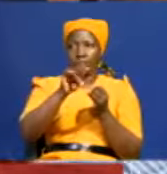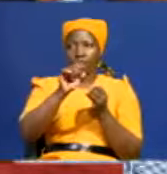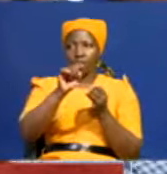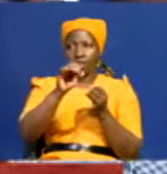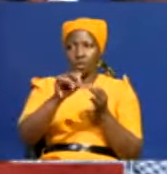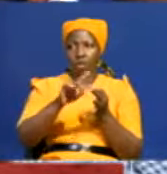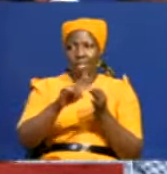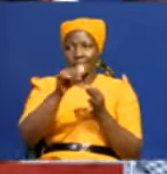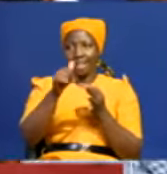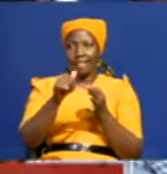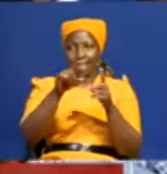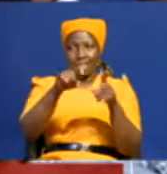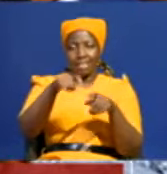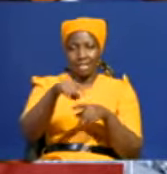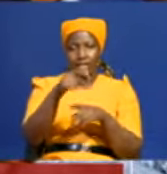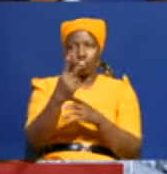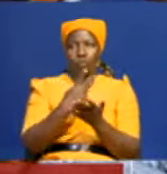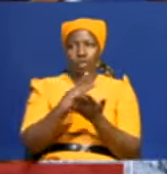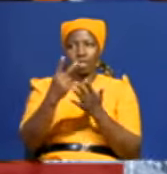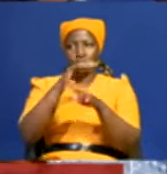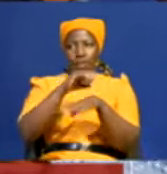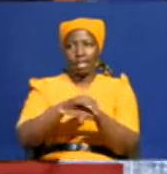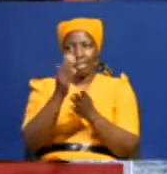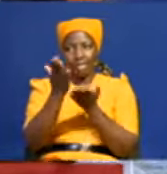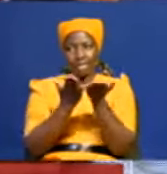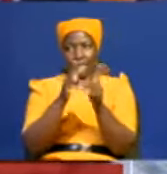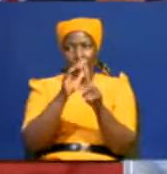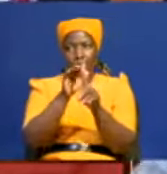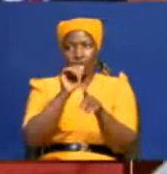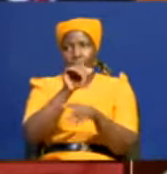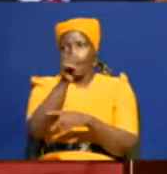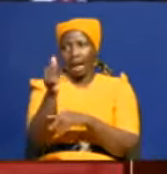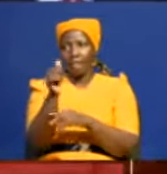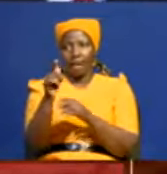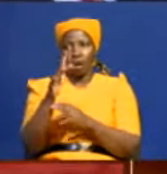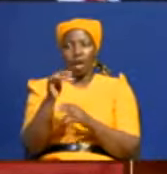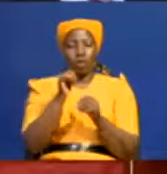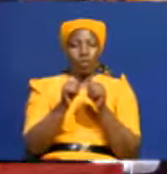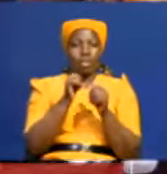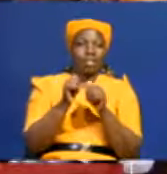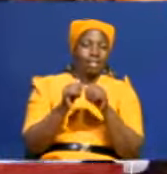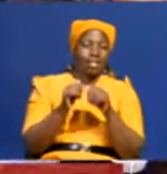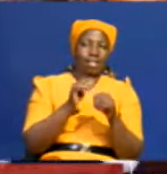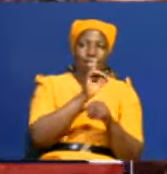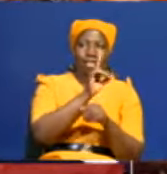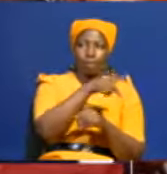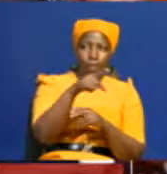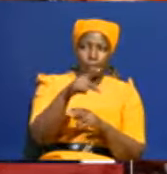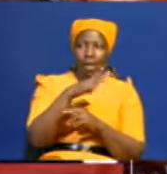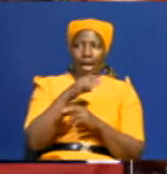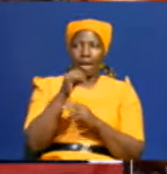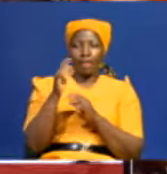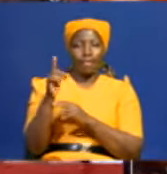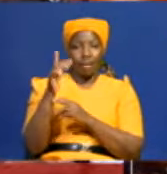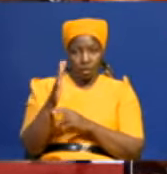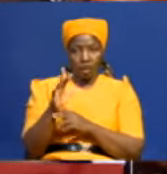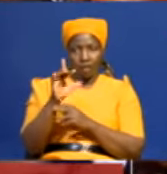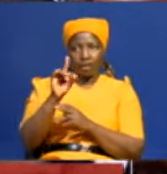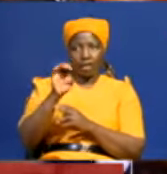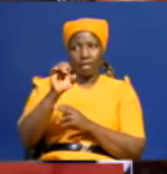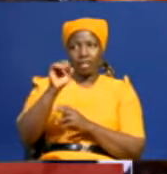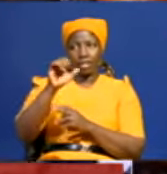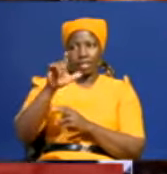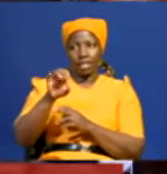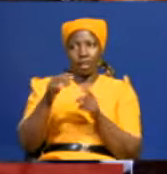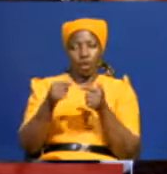kwamba anahitaji wiki mbili ili kupata huduma za wakili mwingine, ombi ambalo lilipingwa vikali na upande wa mashtaka na mawakili wa Desire, kwani uamuzi wa